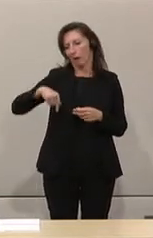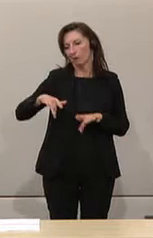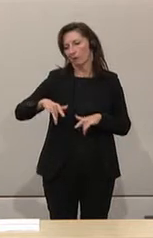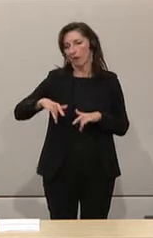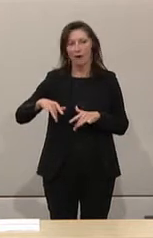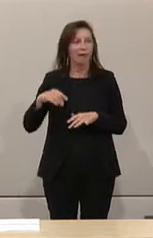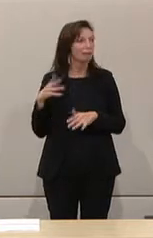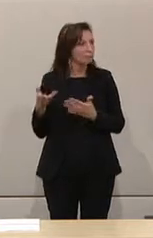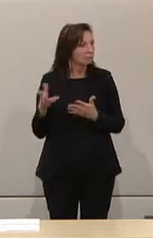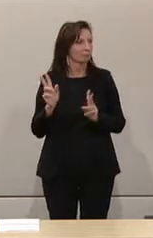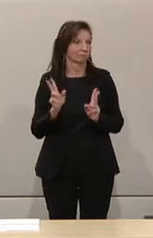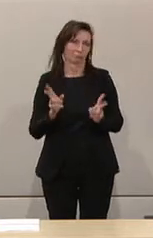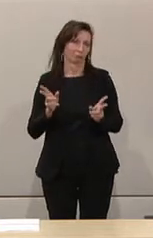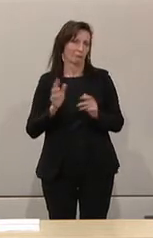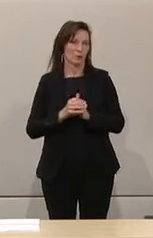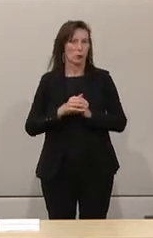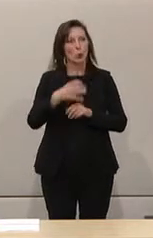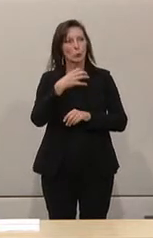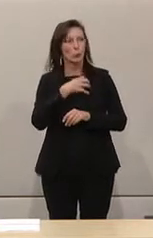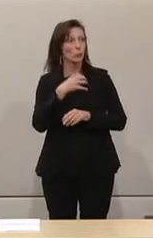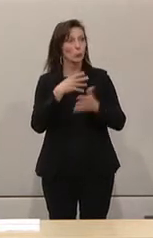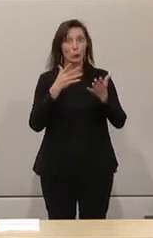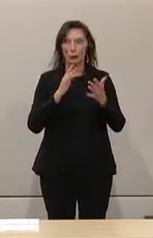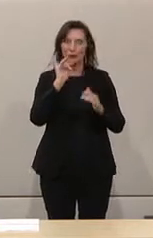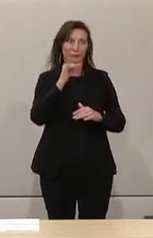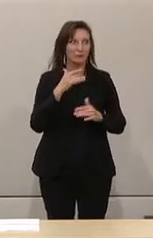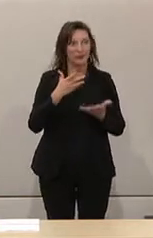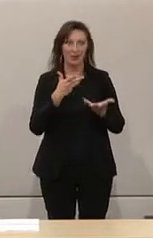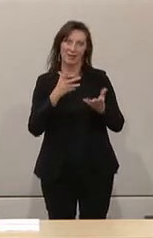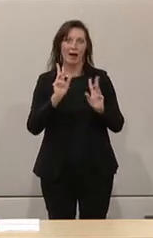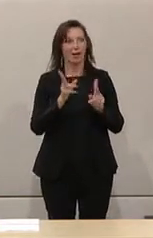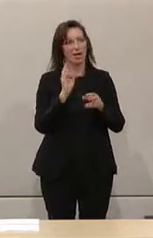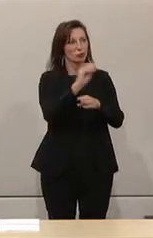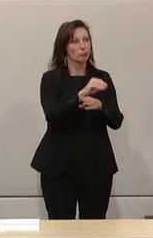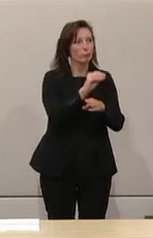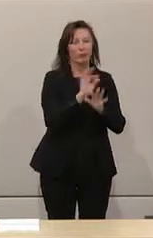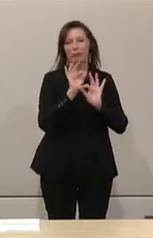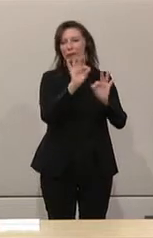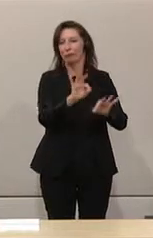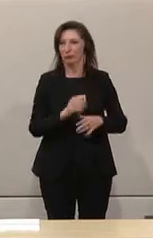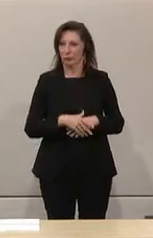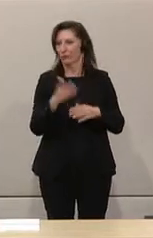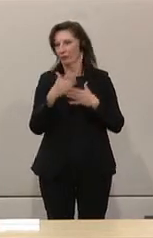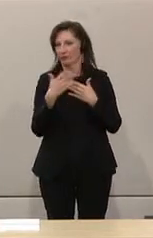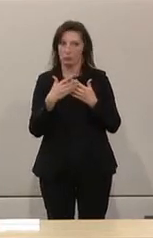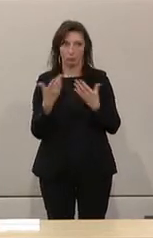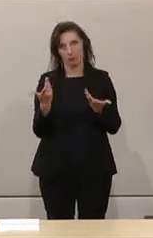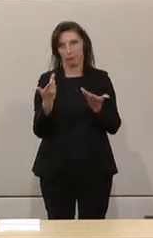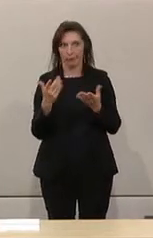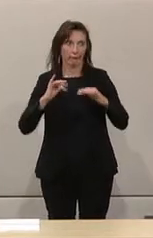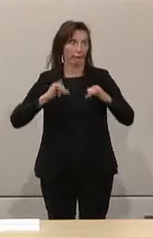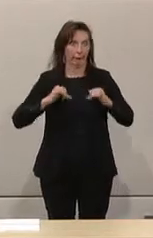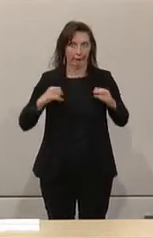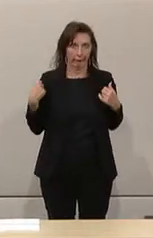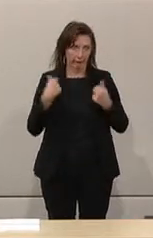sich das Wohlwollen der Bürger einkaufen, wenn man halt jeden Trachtenjanker sponsert, der irgendwo bei einem Verein gekauft wird. Und dafür